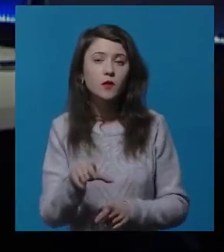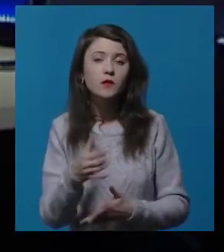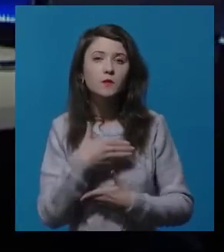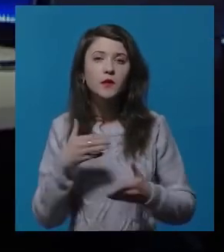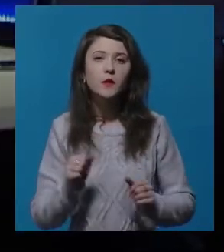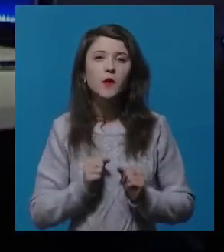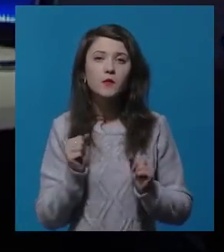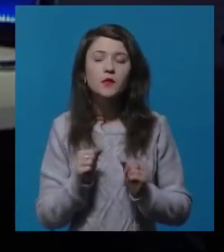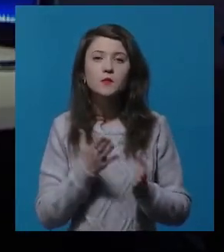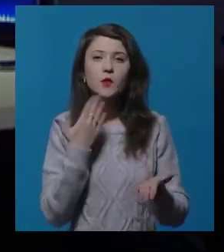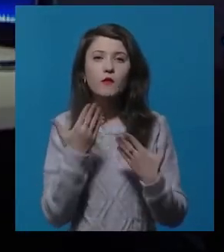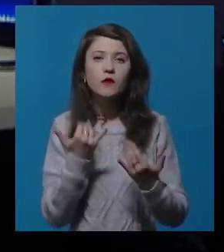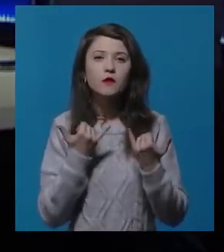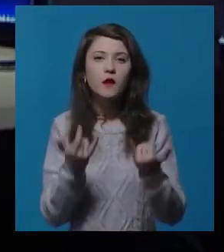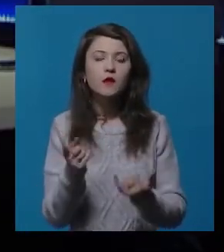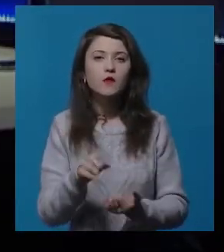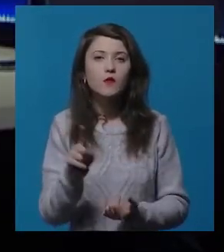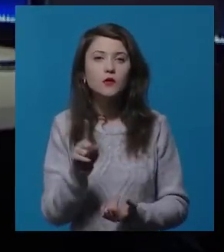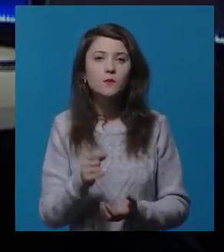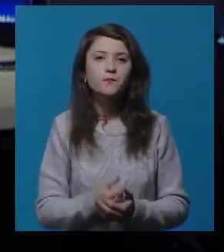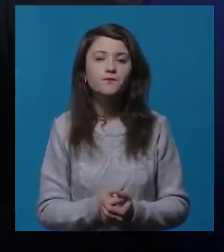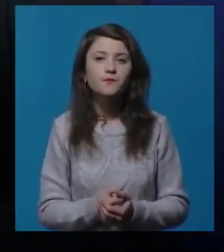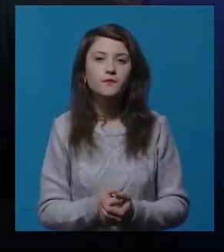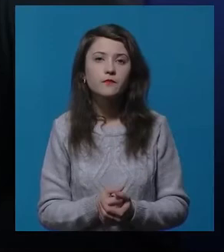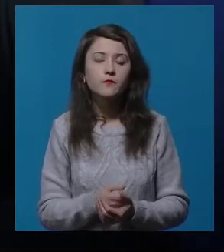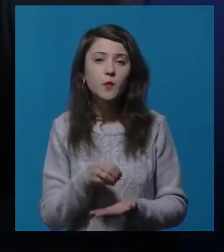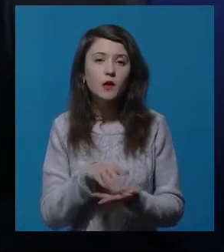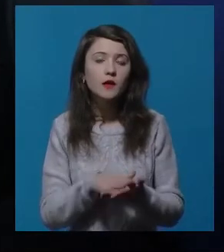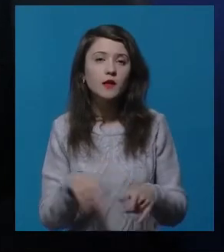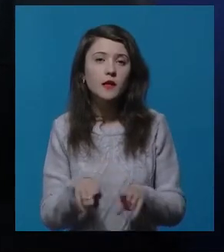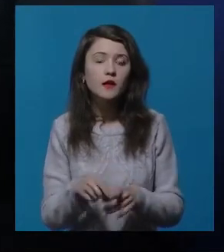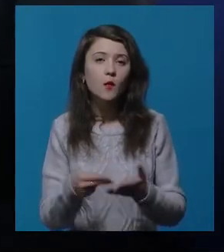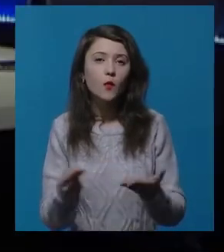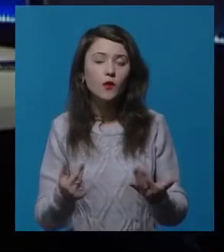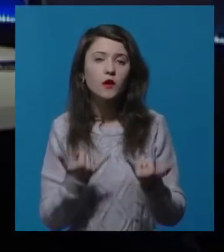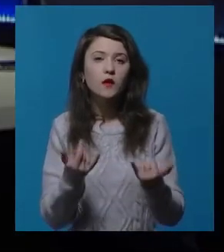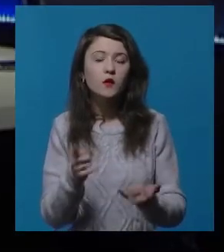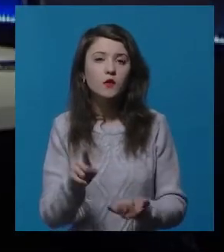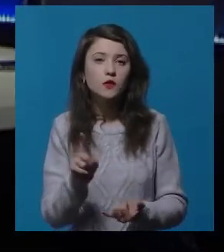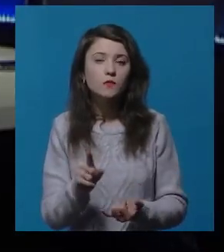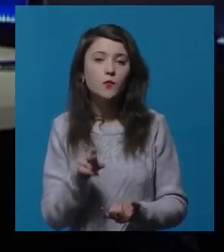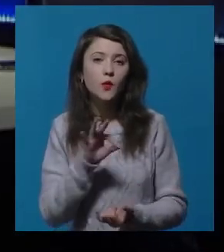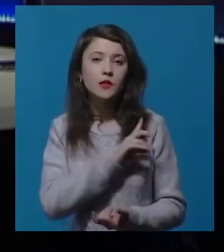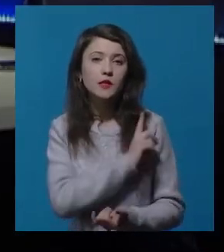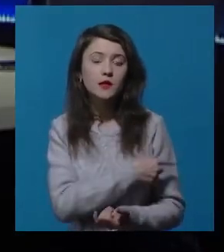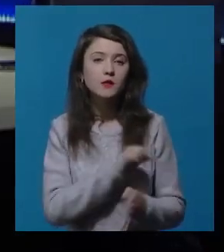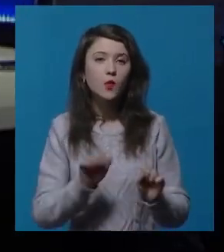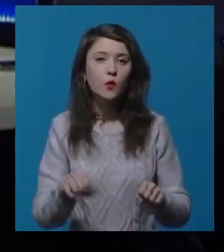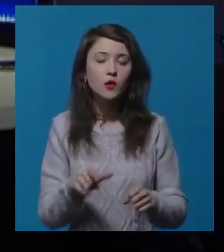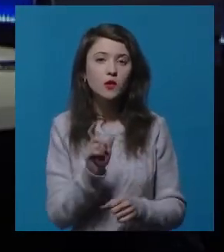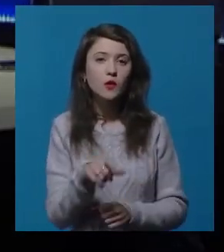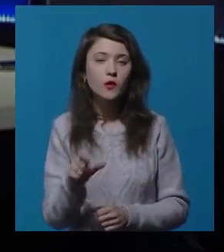намагаємося спілкуватися для того і укладати такі відповідні угоди про співпрацю, для того, щоб посилити спроможність громадян